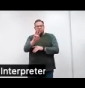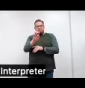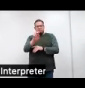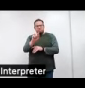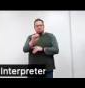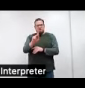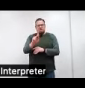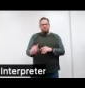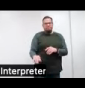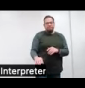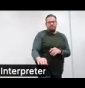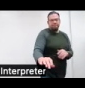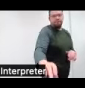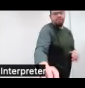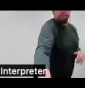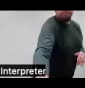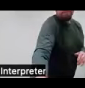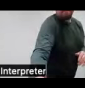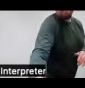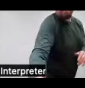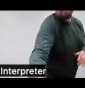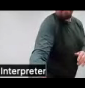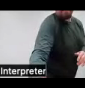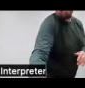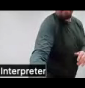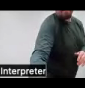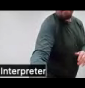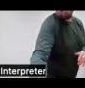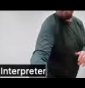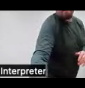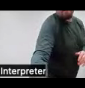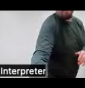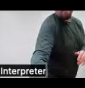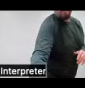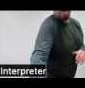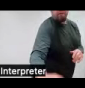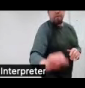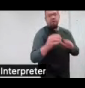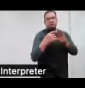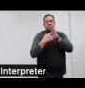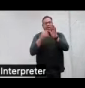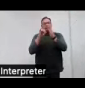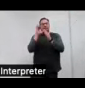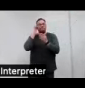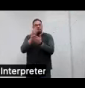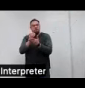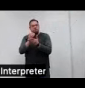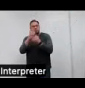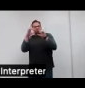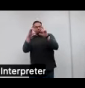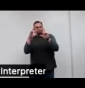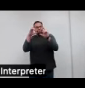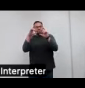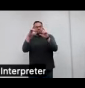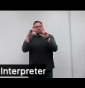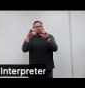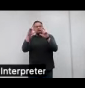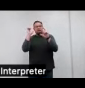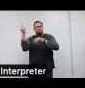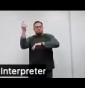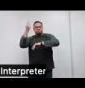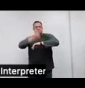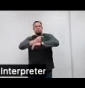1952. I'm just showing you some of the photos that were captured from back then. وأنا